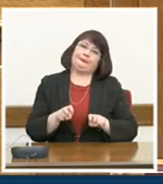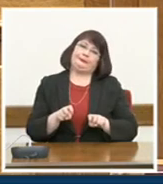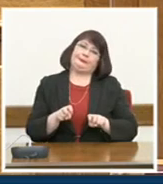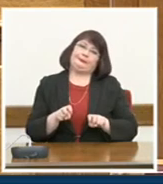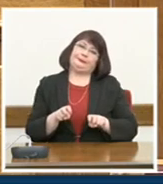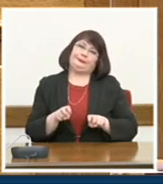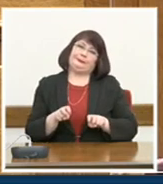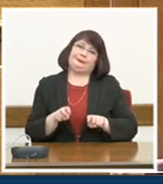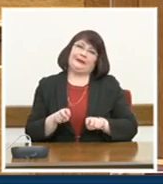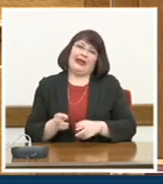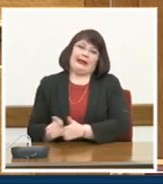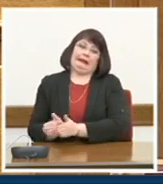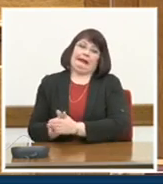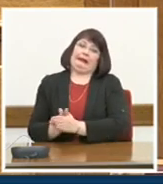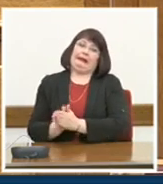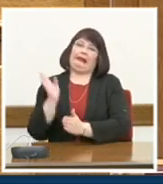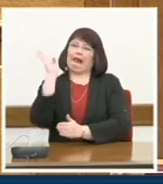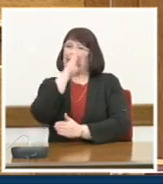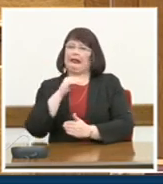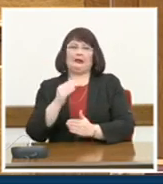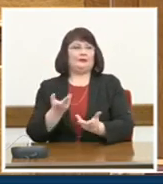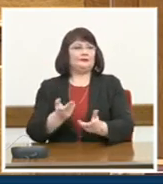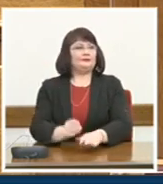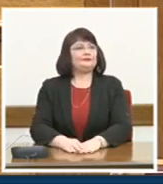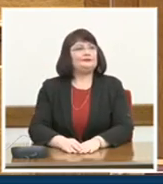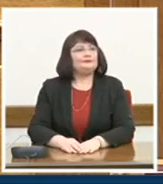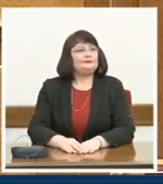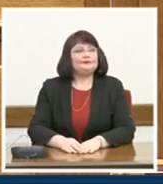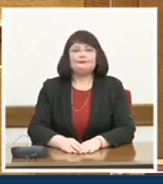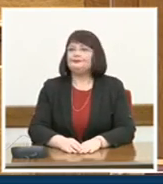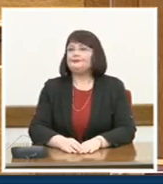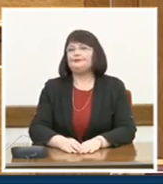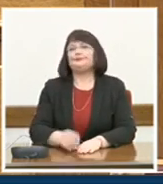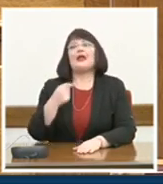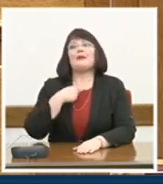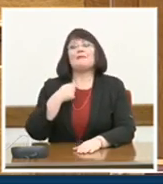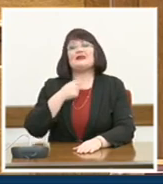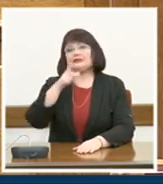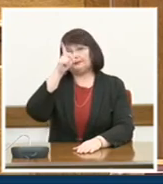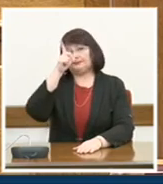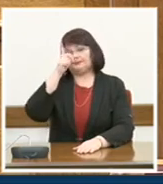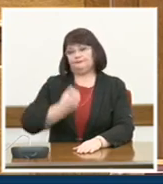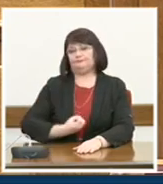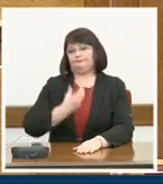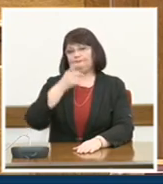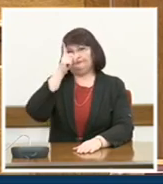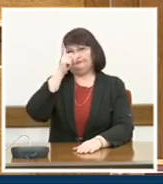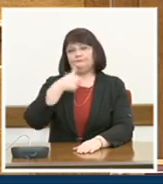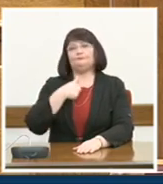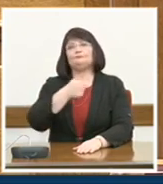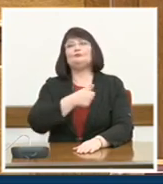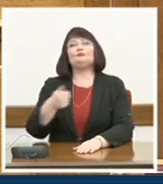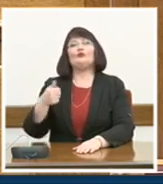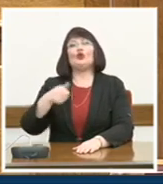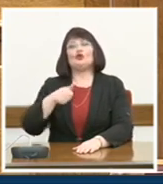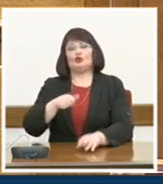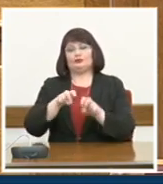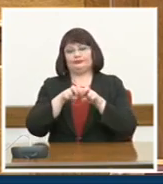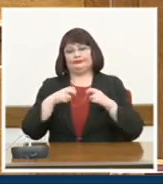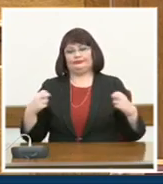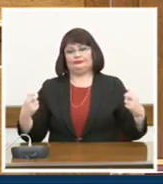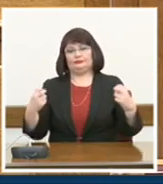έδρανα. Έχετε όντως μεγάλες διαφορές. Εμείς είμαστε περήφανοι γιατί μόνο αυτά εδώ